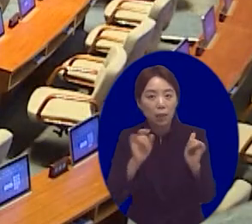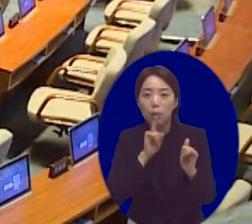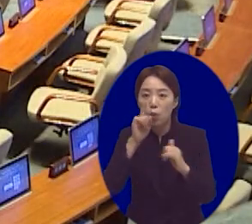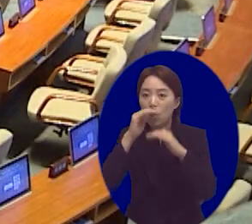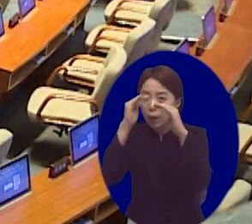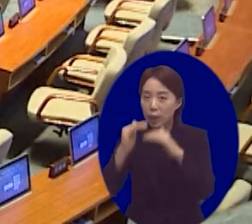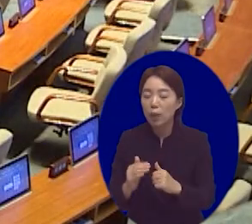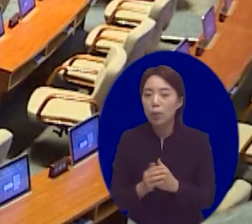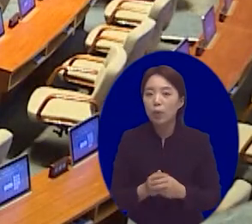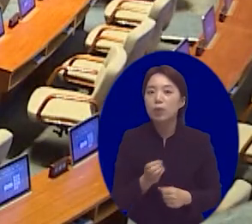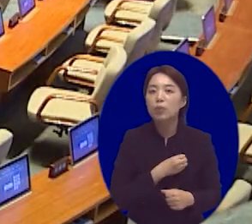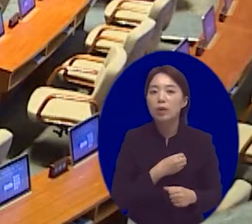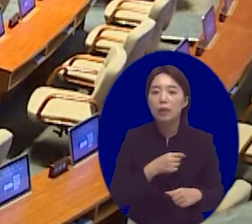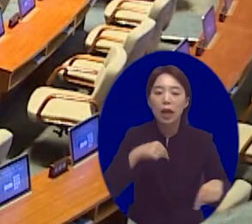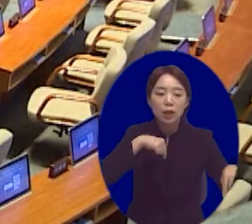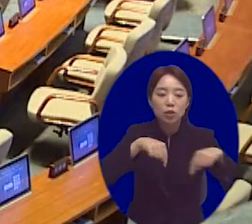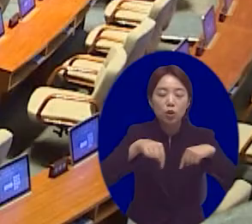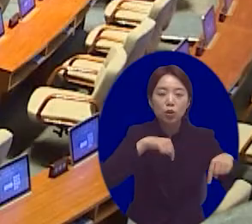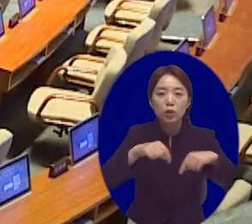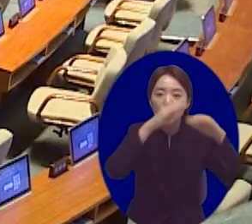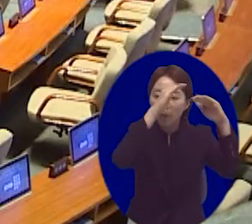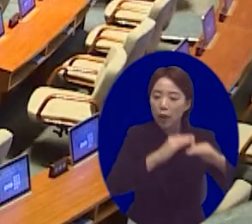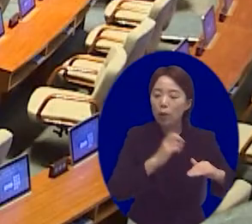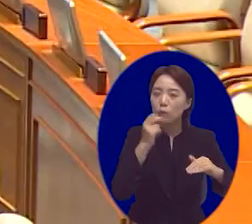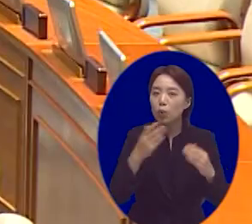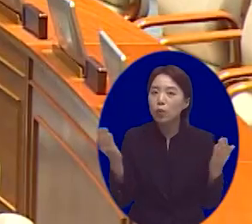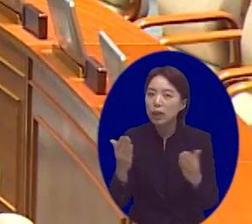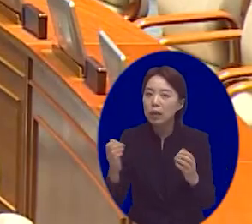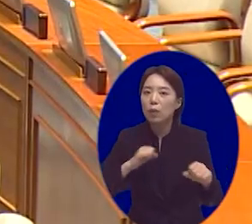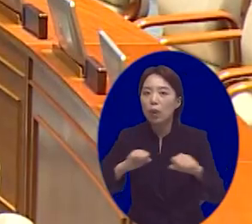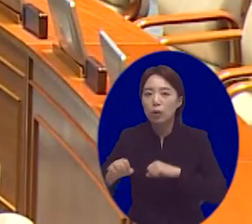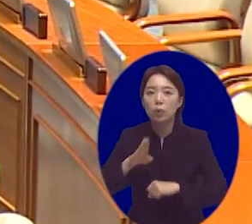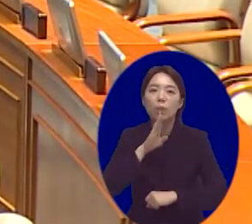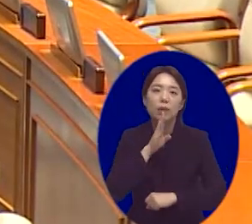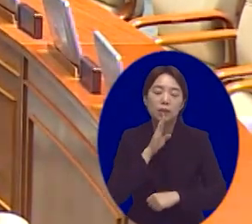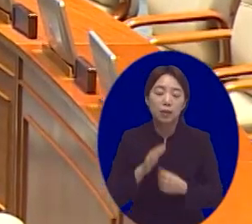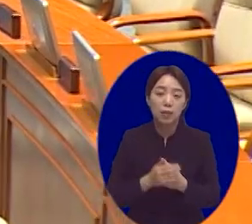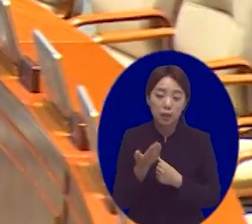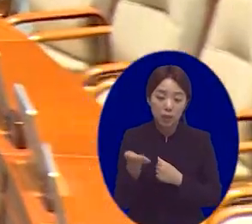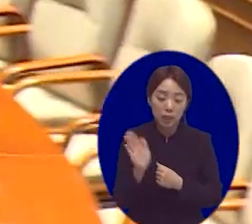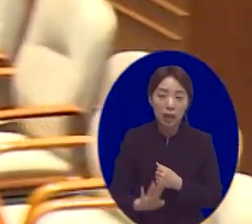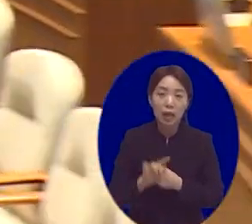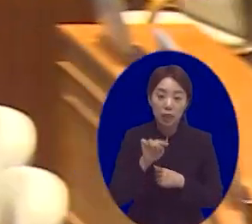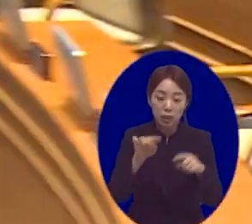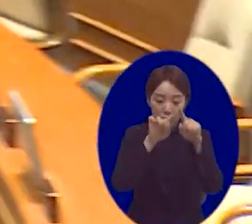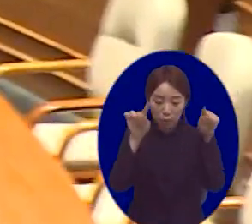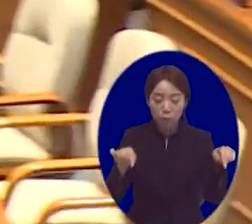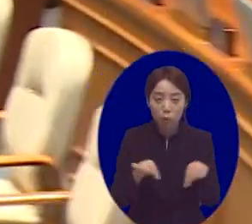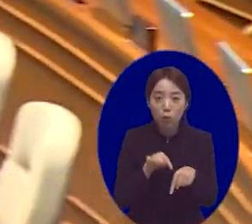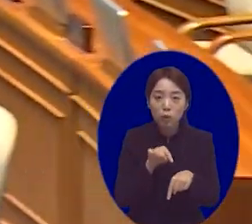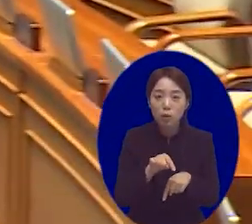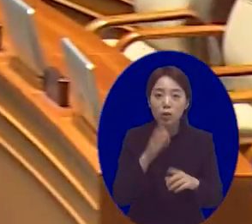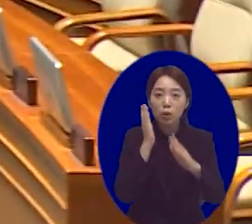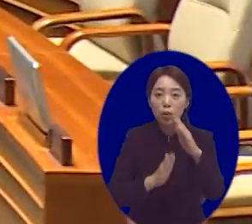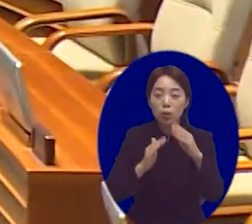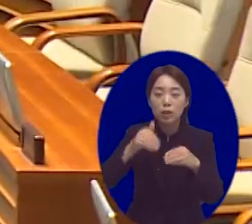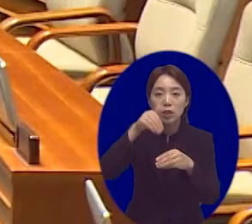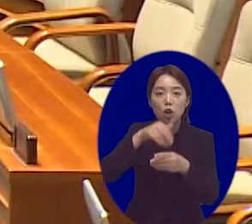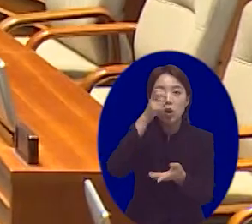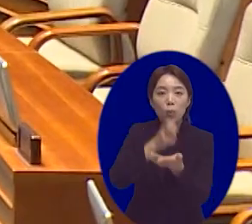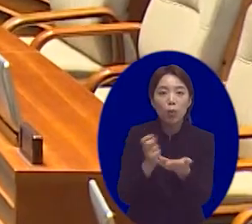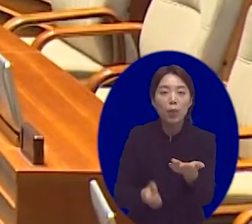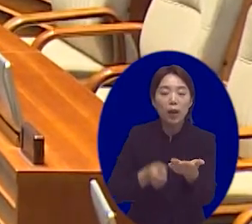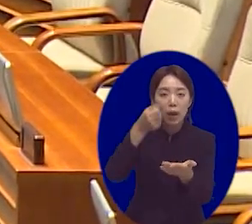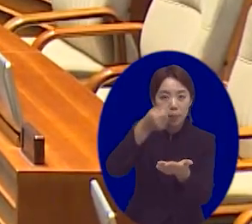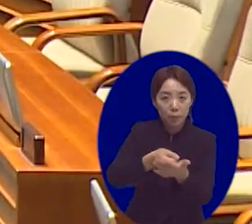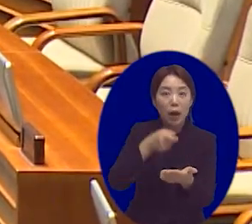의원들의 정치적 책무이고 고유한 직무활동입니다. 그런데 이 의정활동 보고는 공직선거법에 규정된 방법으로